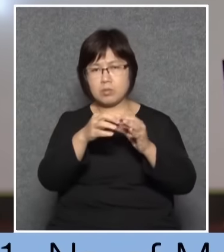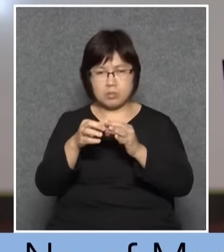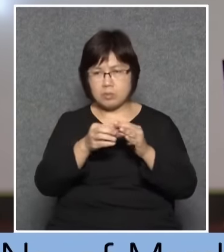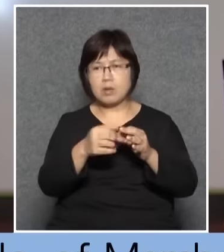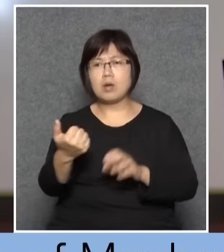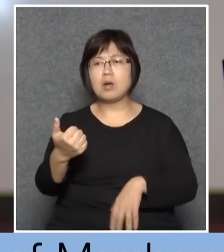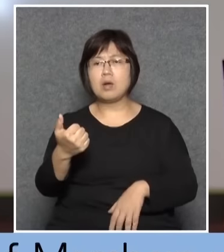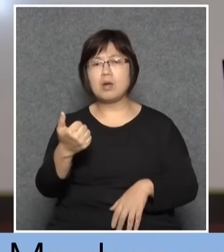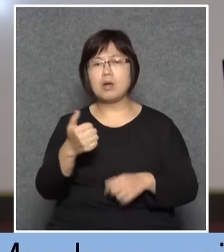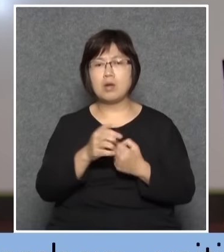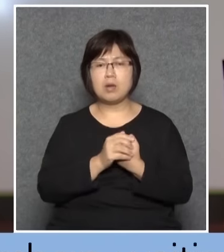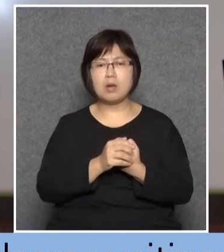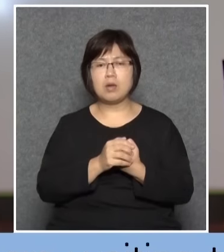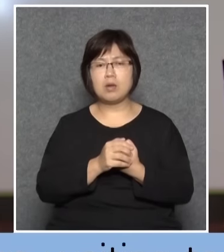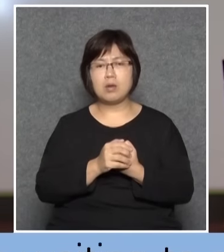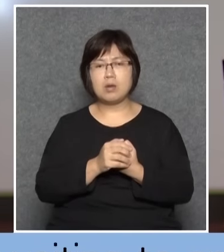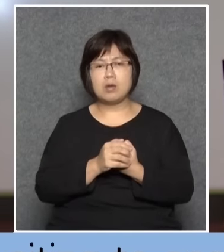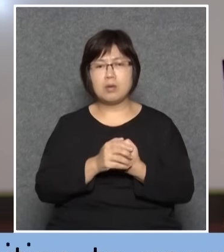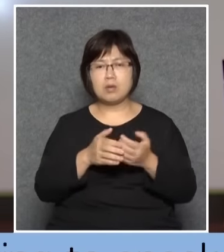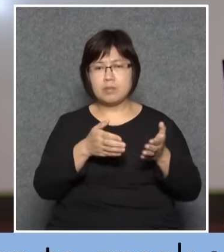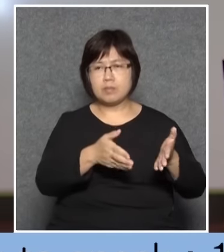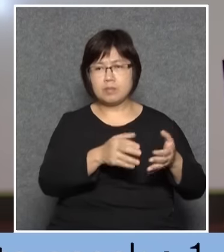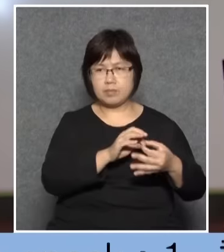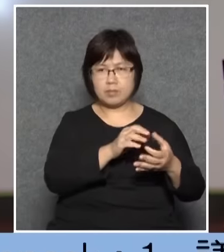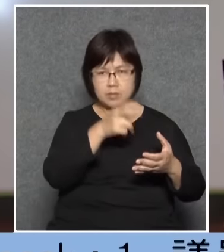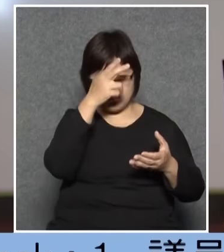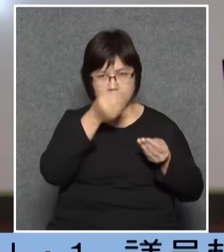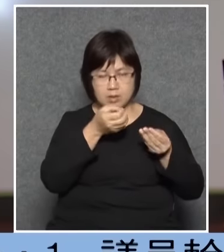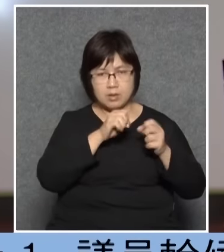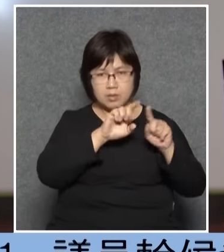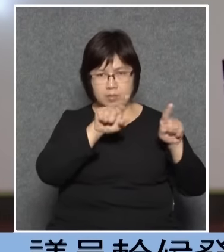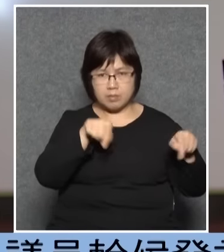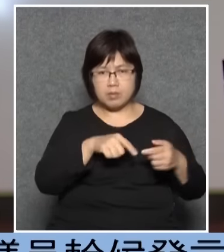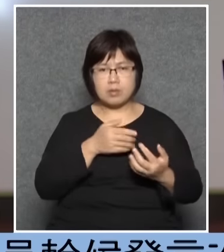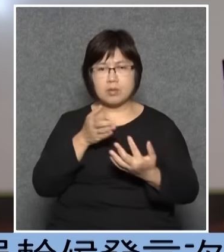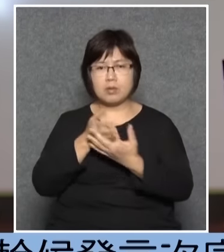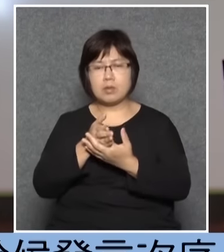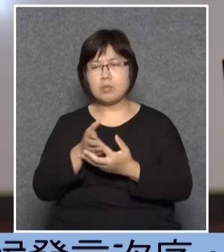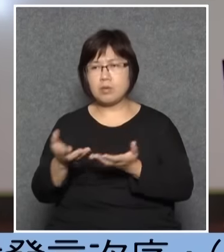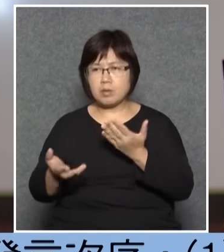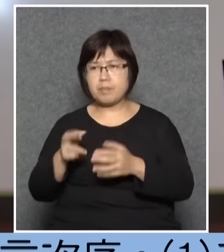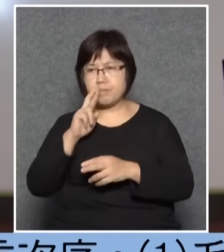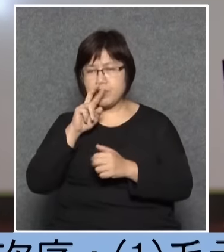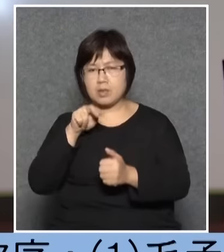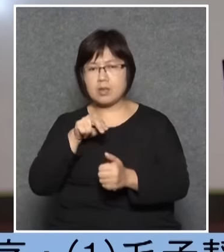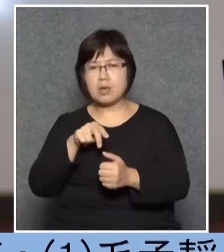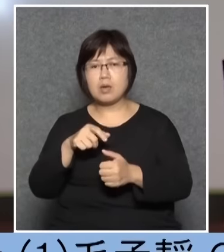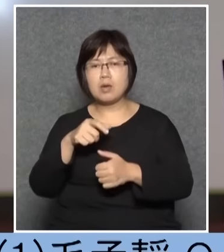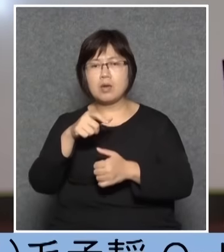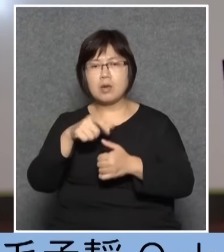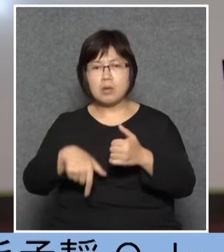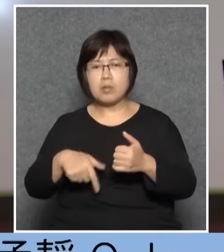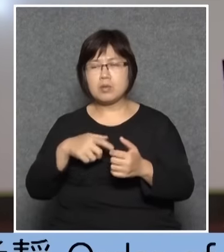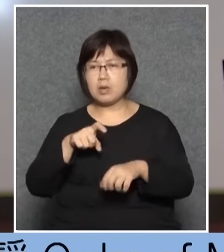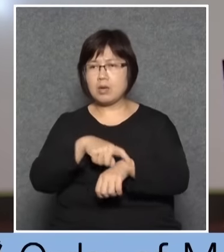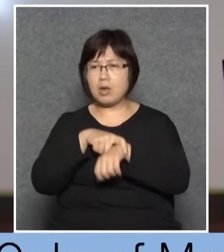咪啊？向有關當局提供報告，截取秘密，截取或秘密監察目標人物被逮捕，咁